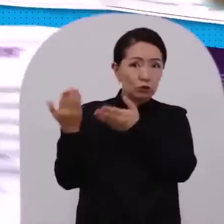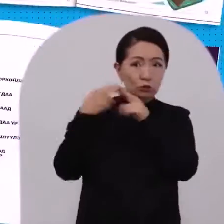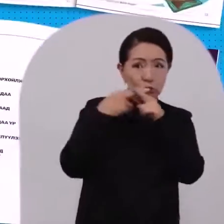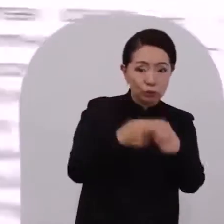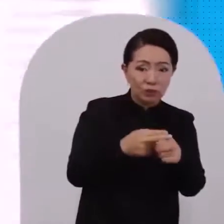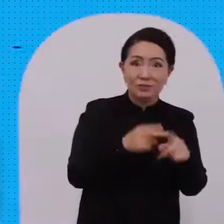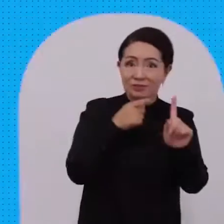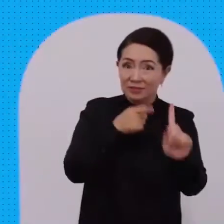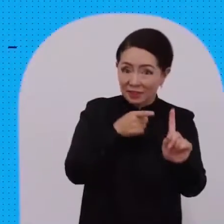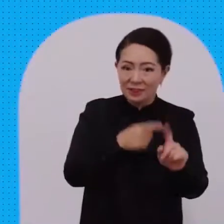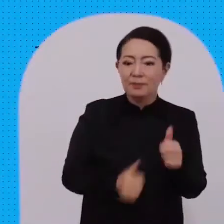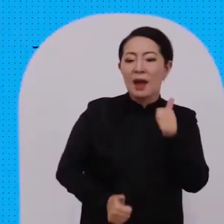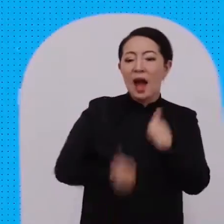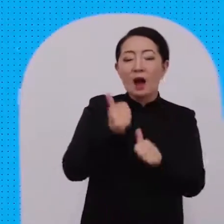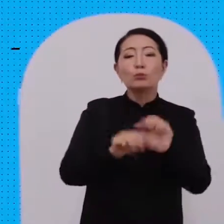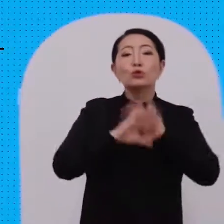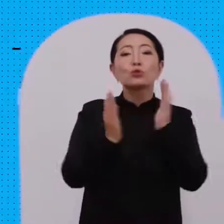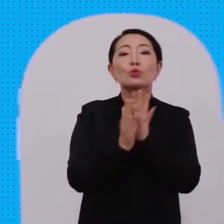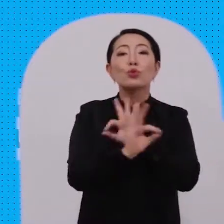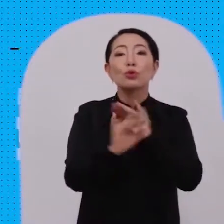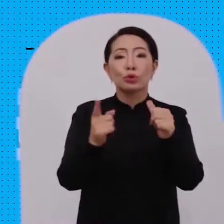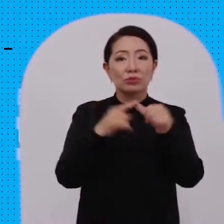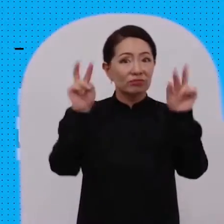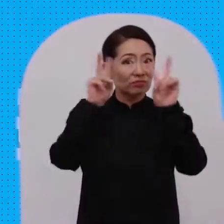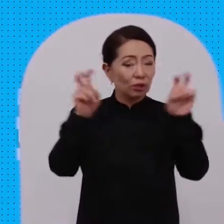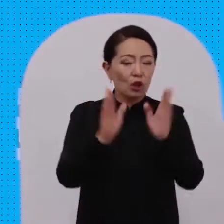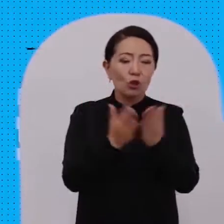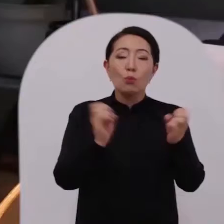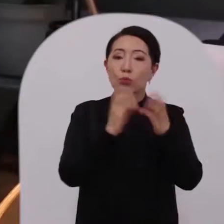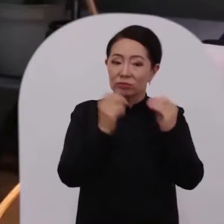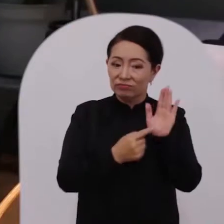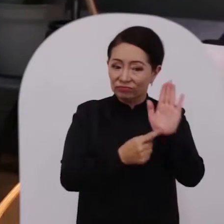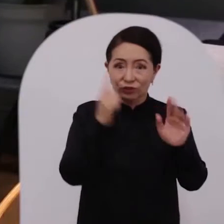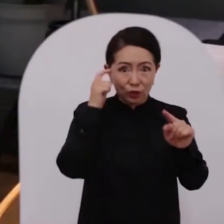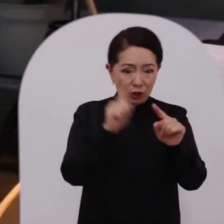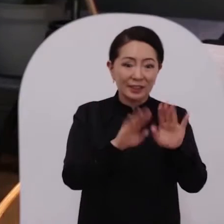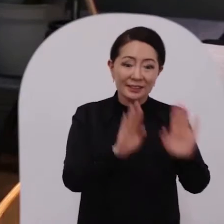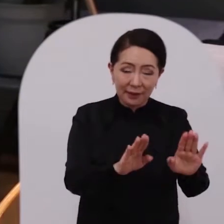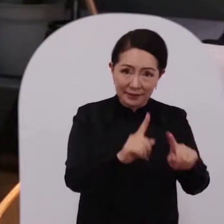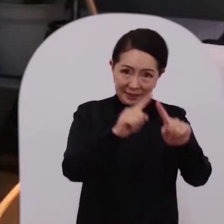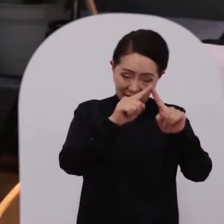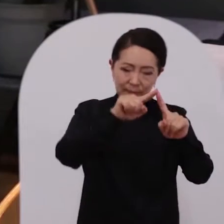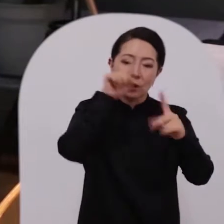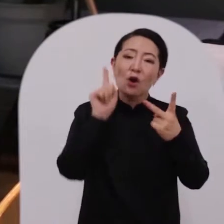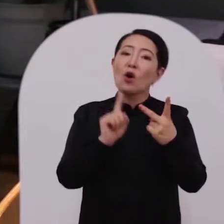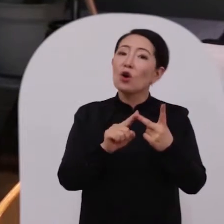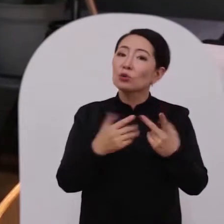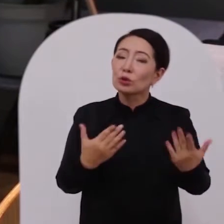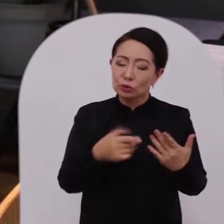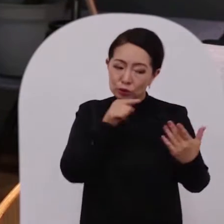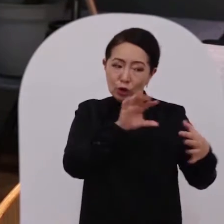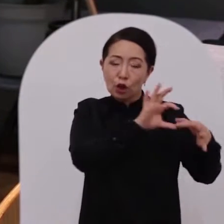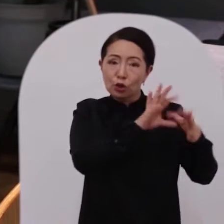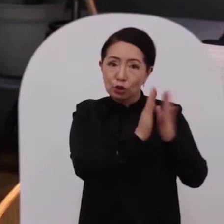болгоход чиглэсэн амжилт болгон өөр өөр гэдэг нэртэй номыг бүтээх ийм зорилго тавьсан. За хоёрдоорт нь бол